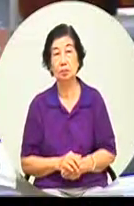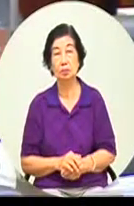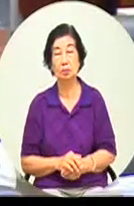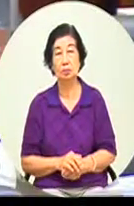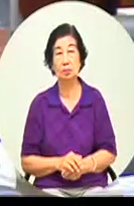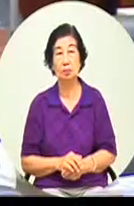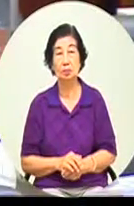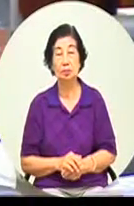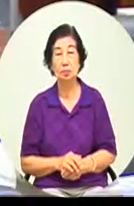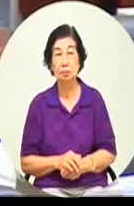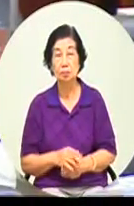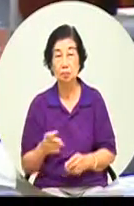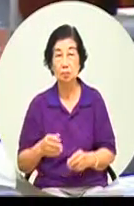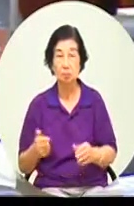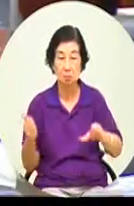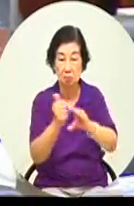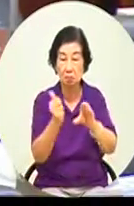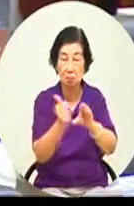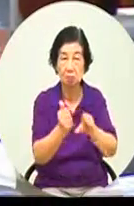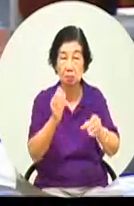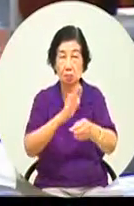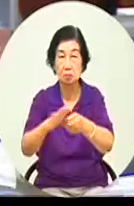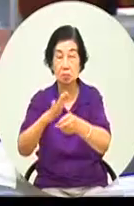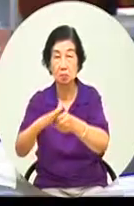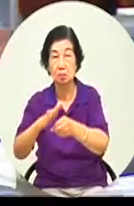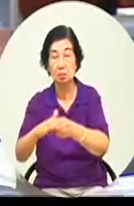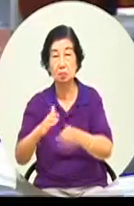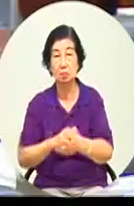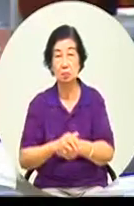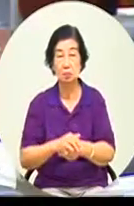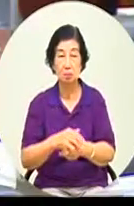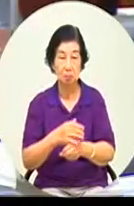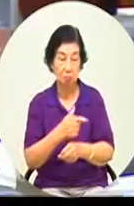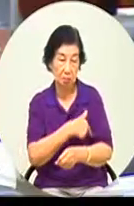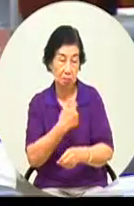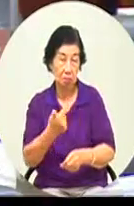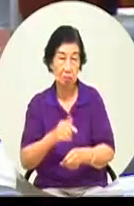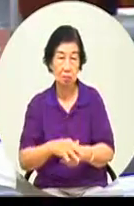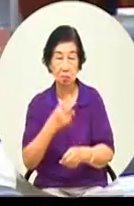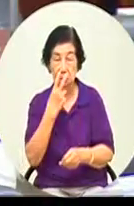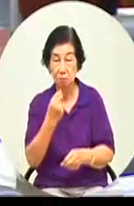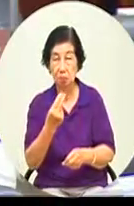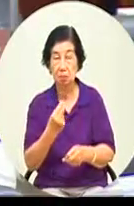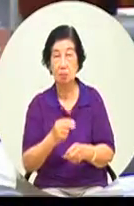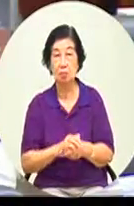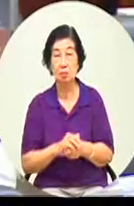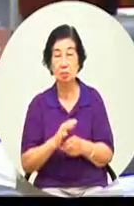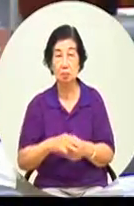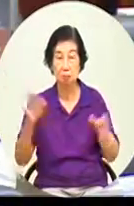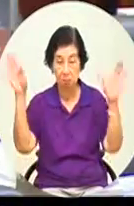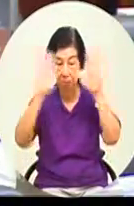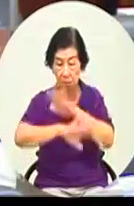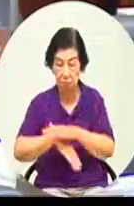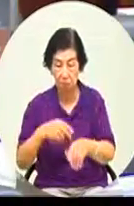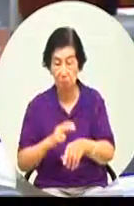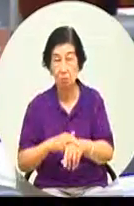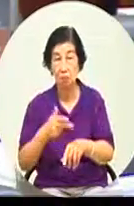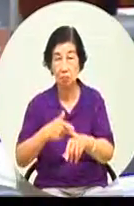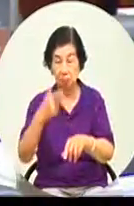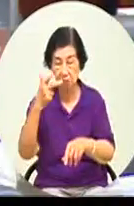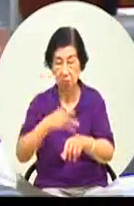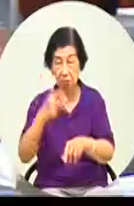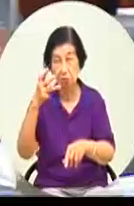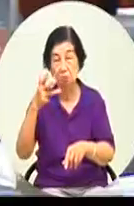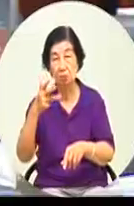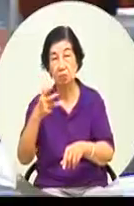安尼坐个甜甜甜啦吼，伫这个周六周日吼，它是晚上七点、八点、九点，它原